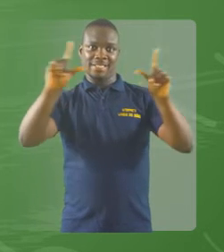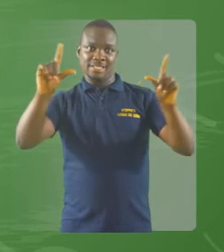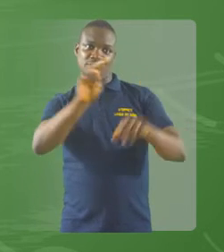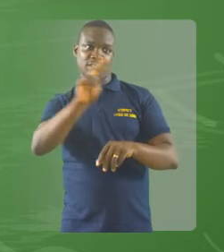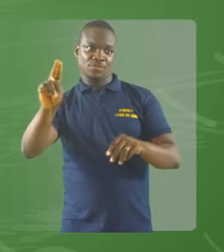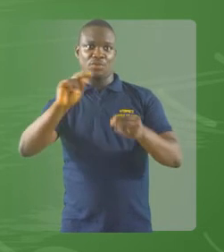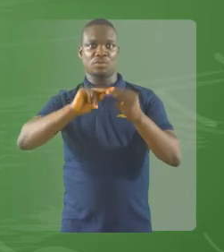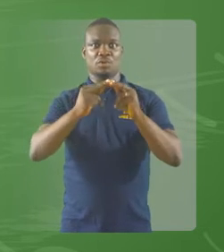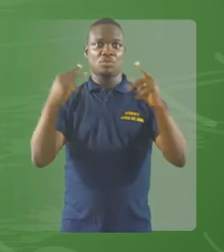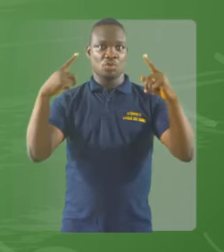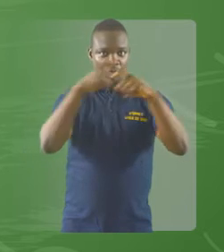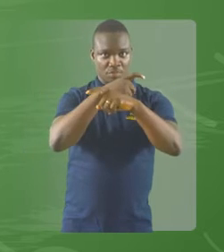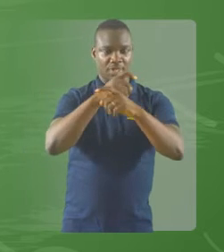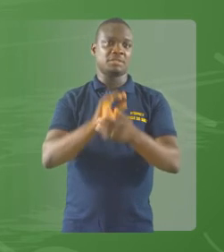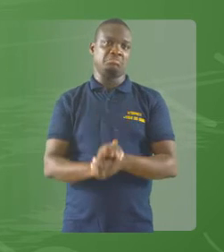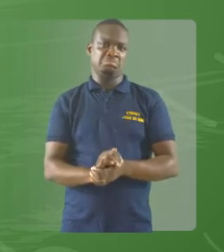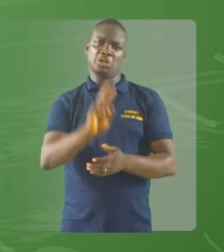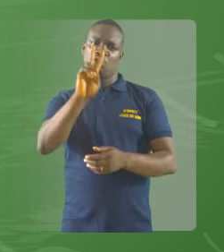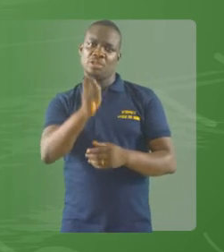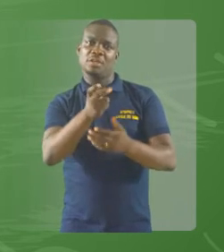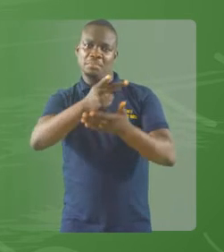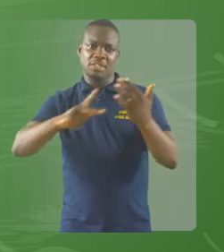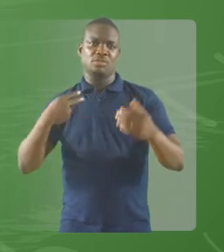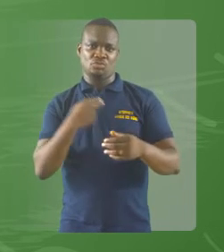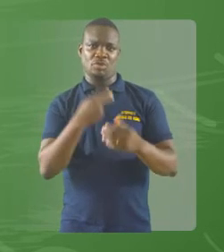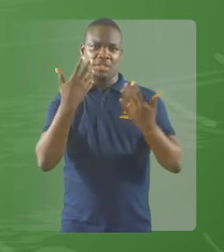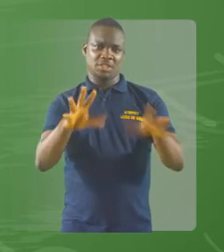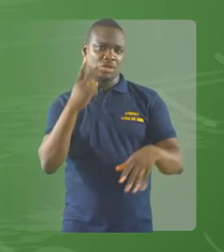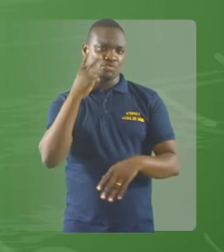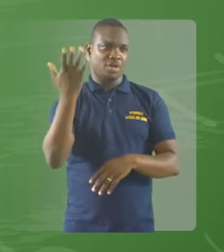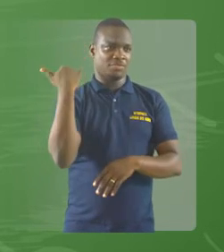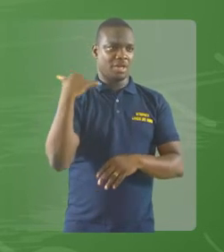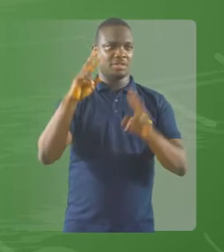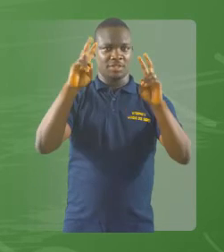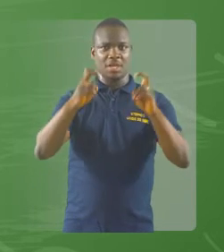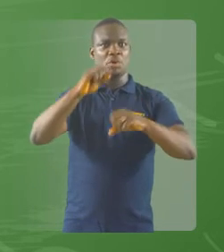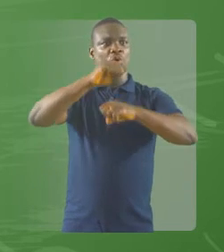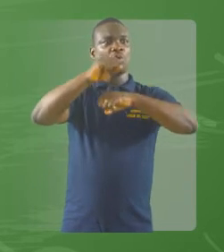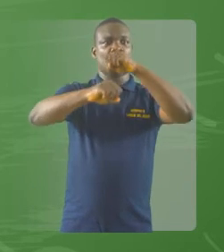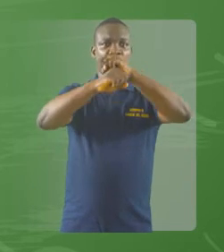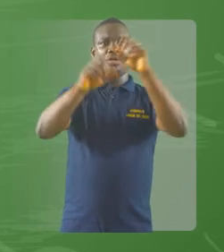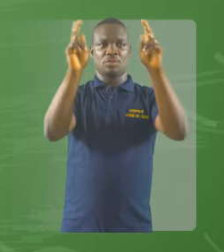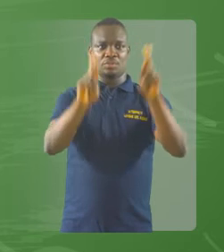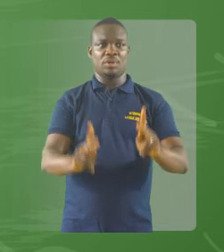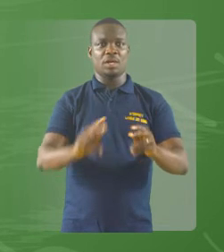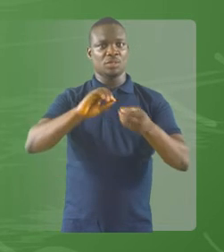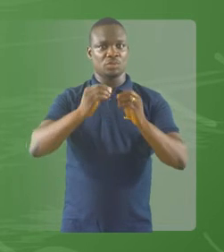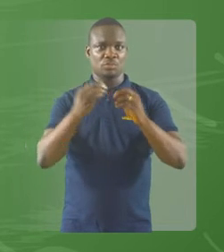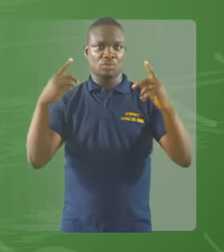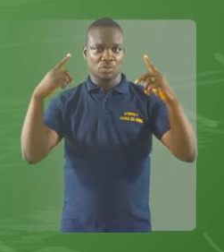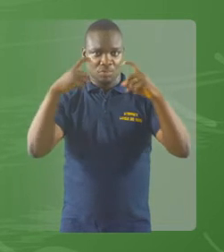nombres complexes. Également la deuxième partie dont le titre est configuration du plan et nombres